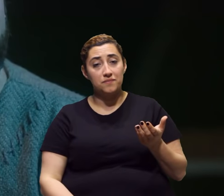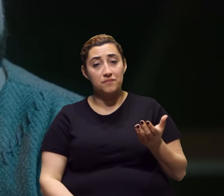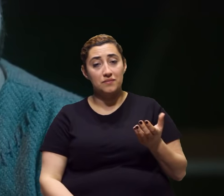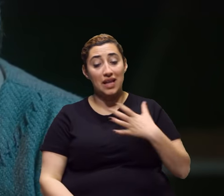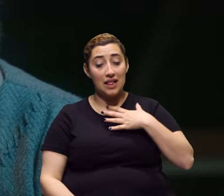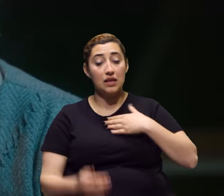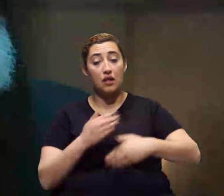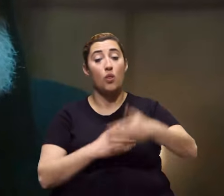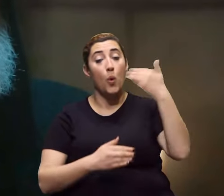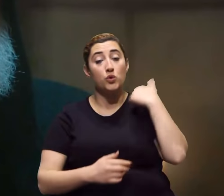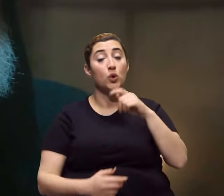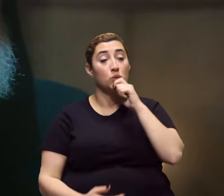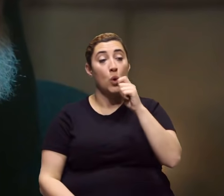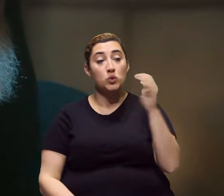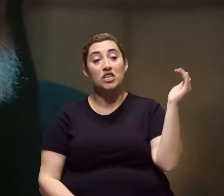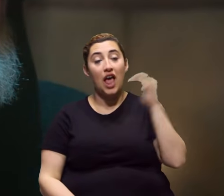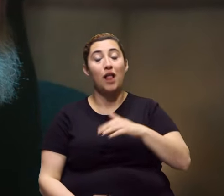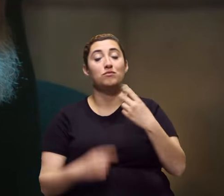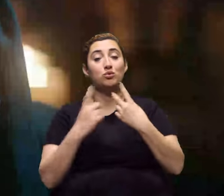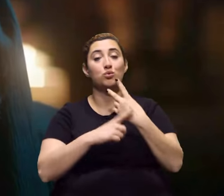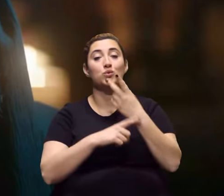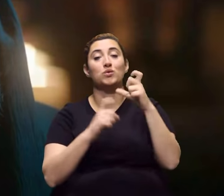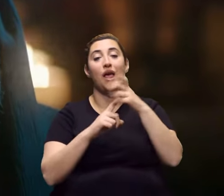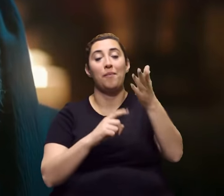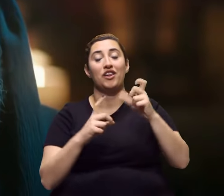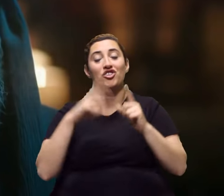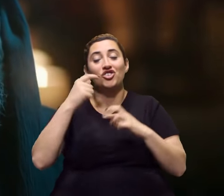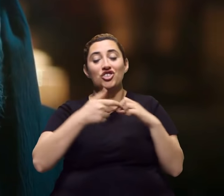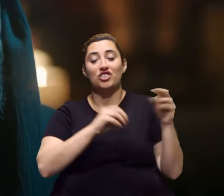Kendinden evvel sözü gelir Yunus Emre'min.